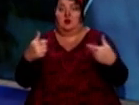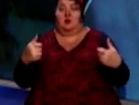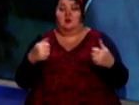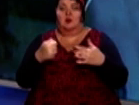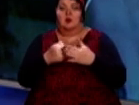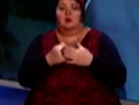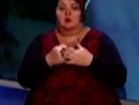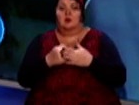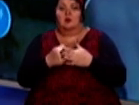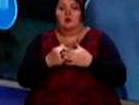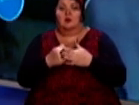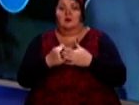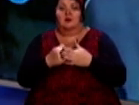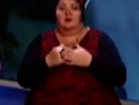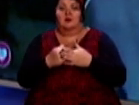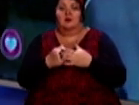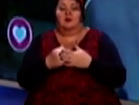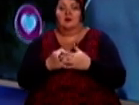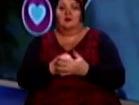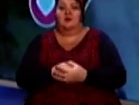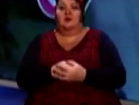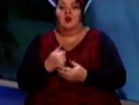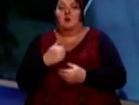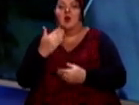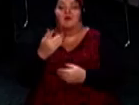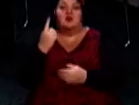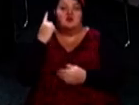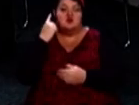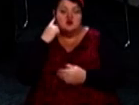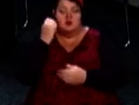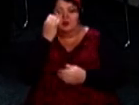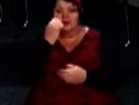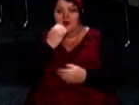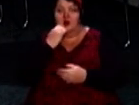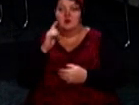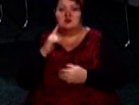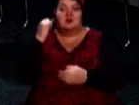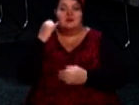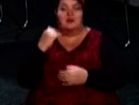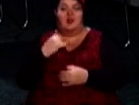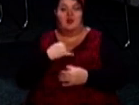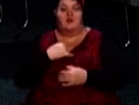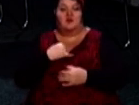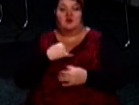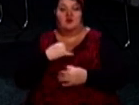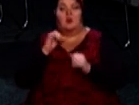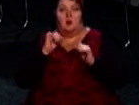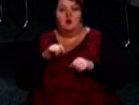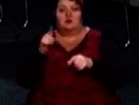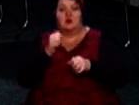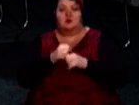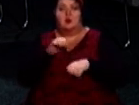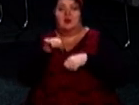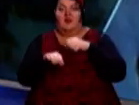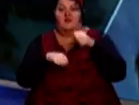чого так погано чути, я не... Ми вас чуємо, дякую, що зателефонували. Гарного вечора вам. Можна там зробити